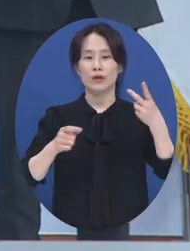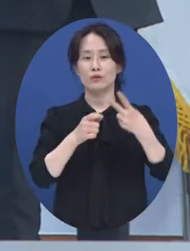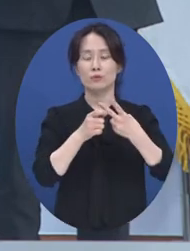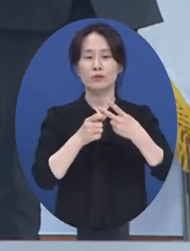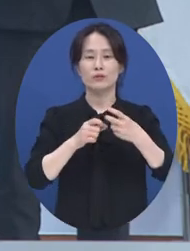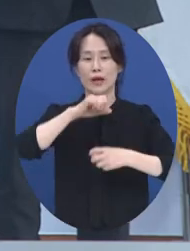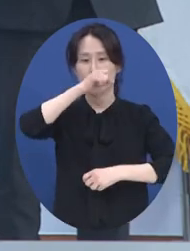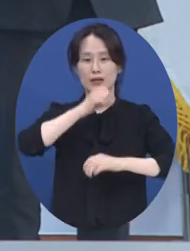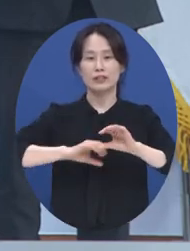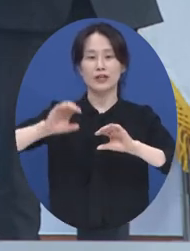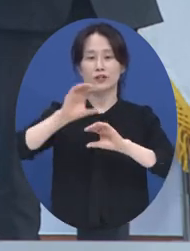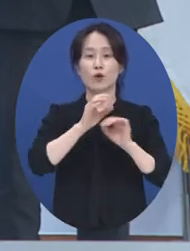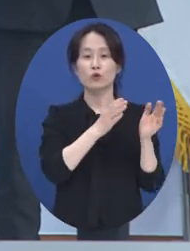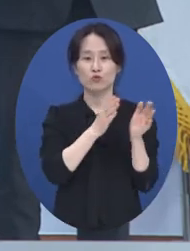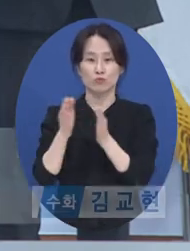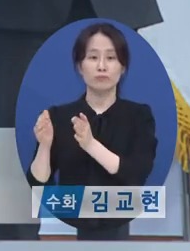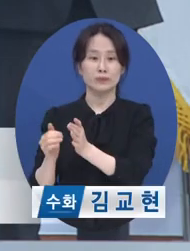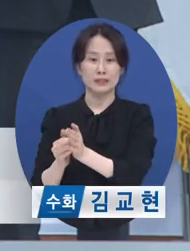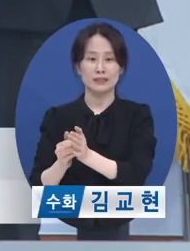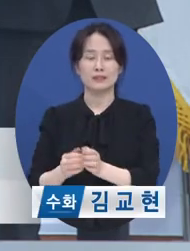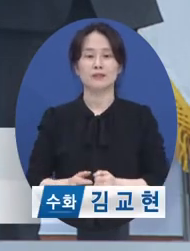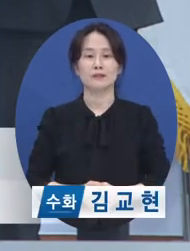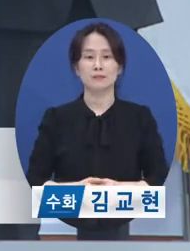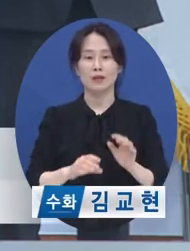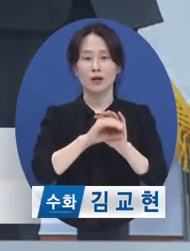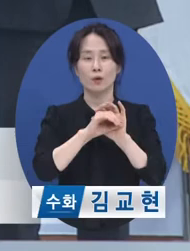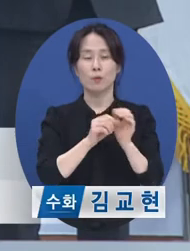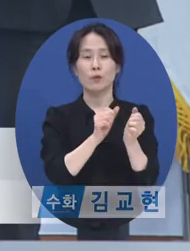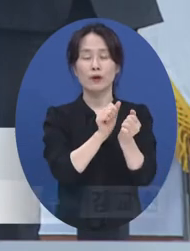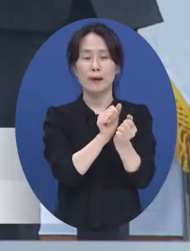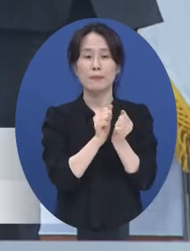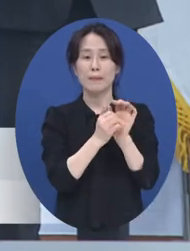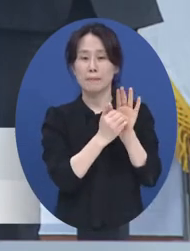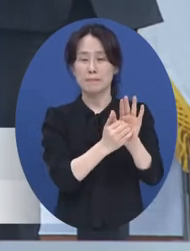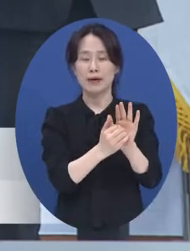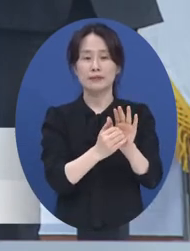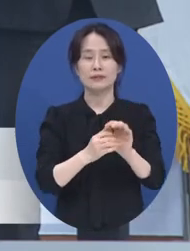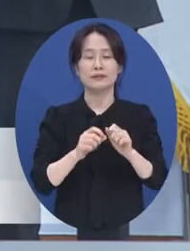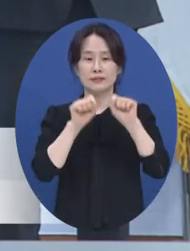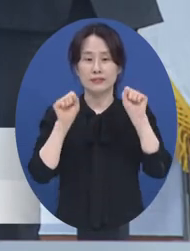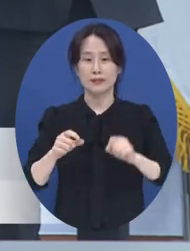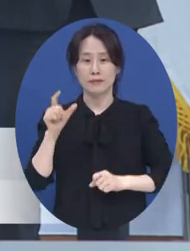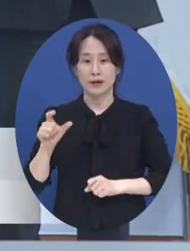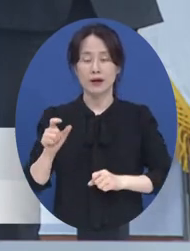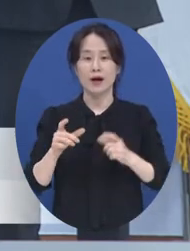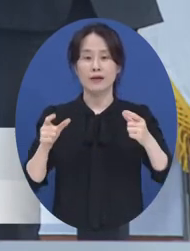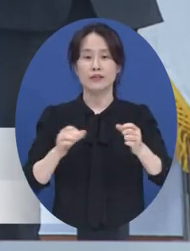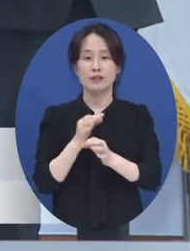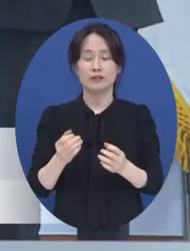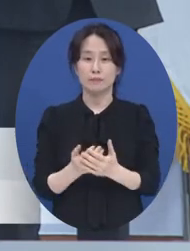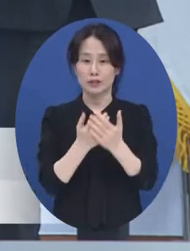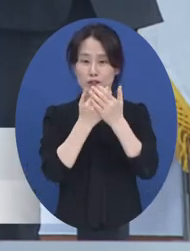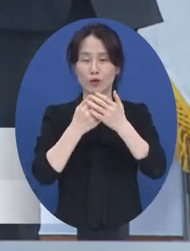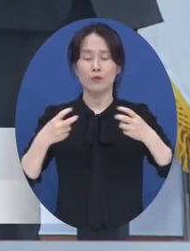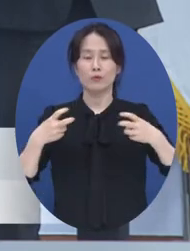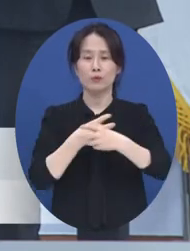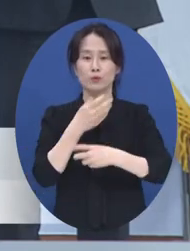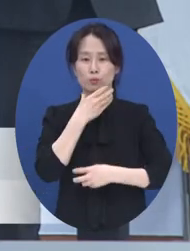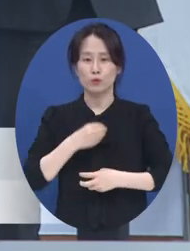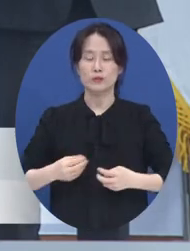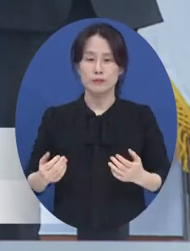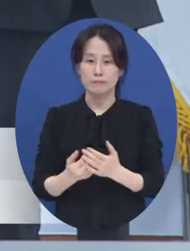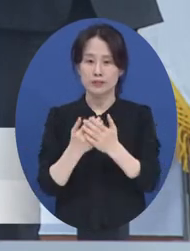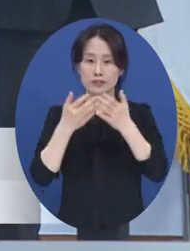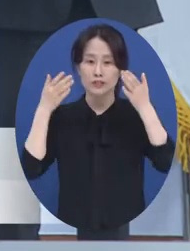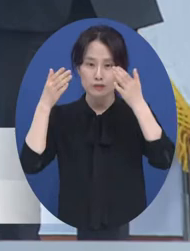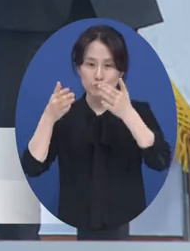경기도가 올해 두 번째 추가 경정 예산안을 편성했습니다. 코로나19 대응책의 강화와 지역경제 활성화, 교통복지